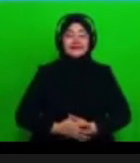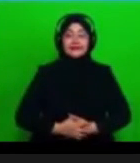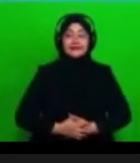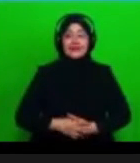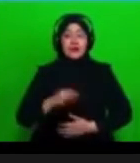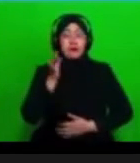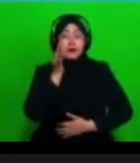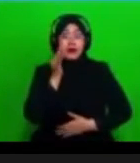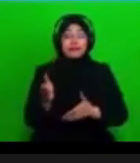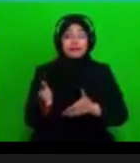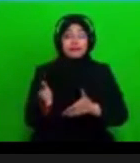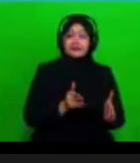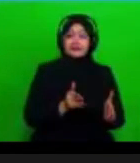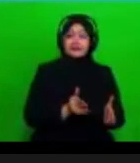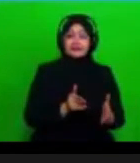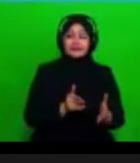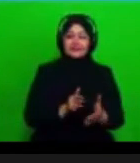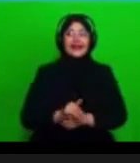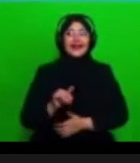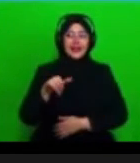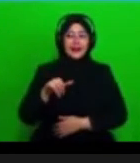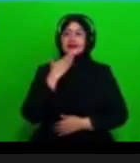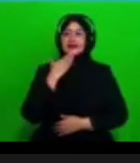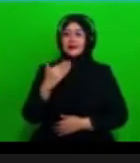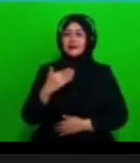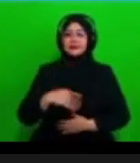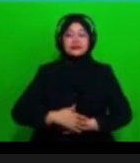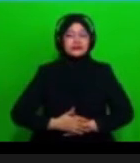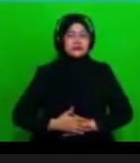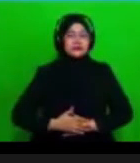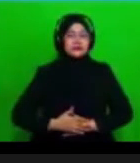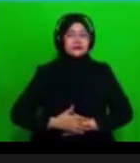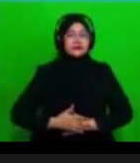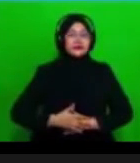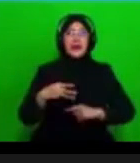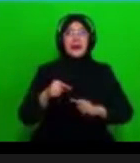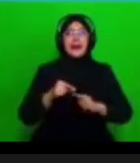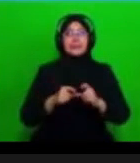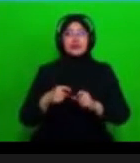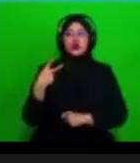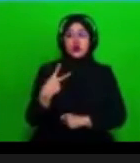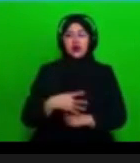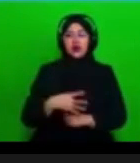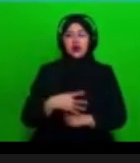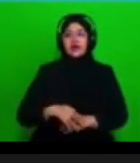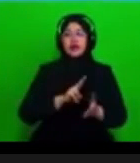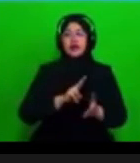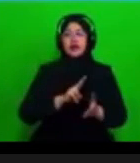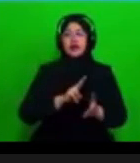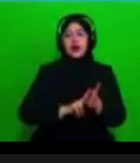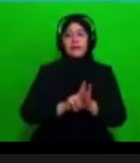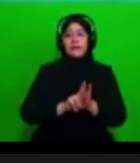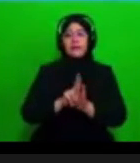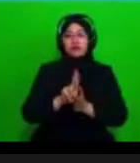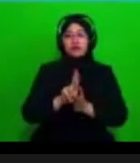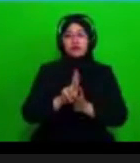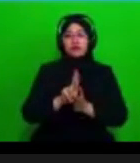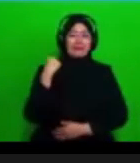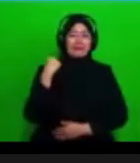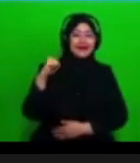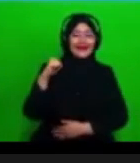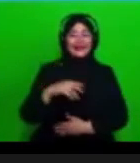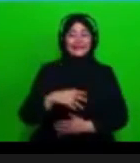maaf ini slide-nya belum berganti. Ya, episode 2 itu Kampus Merdeka. Mas Menteri